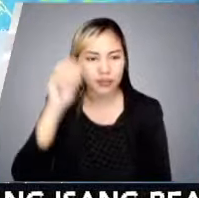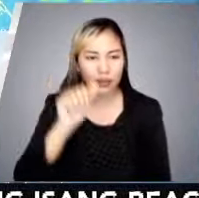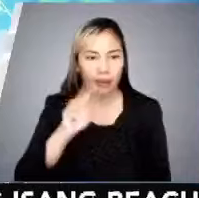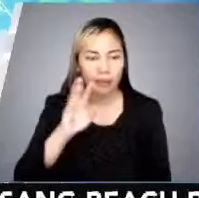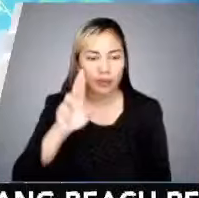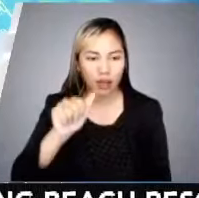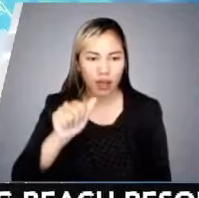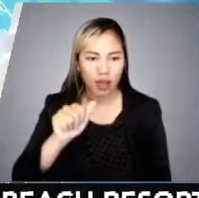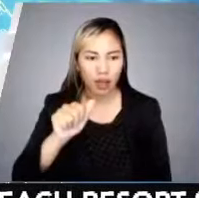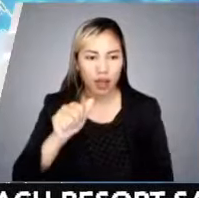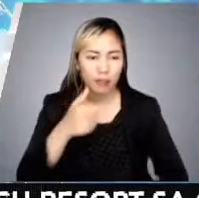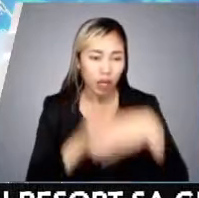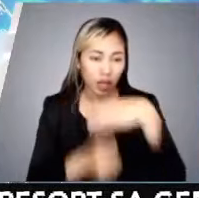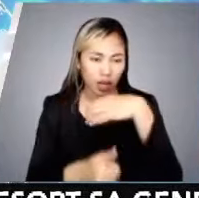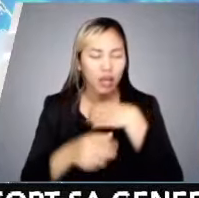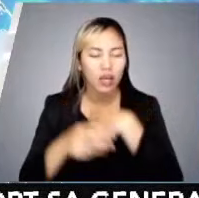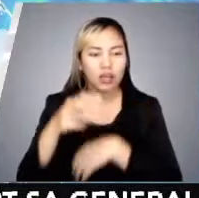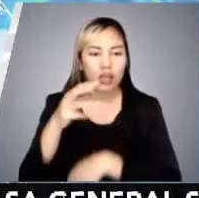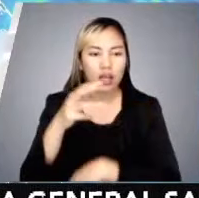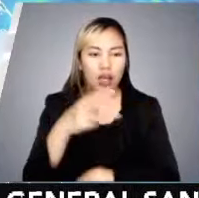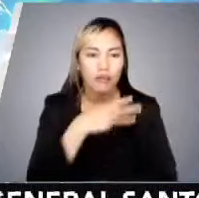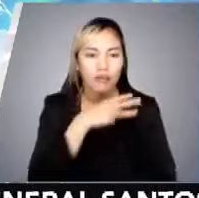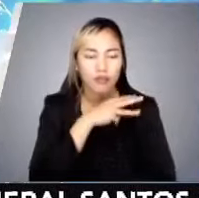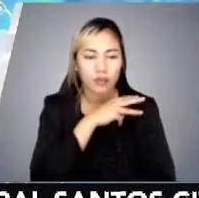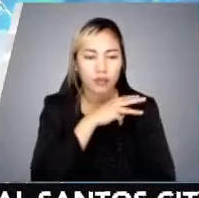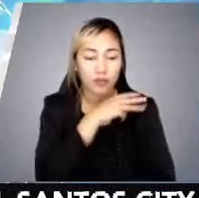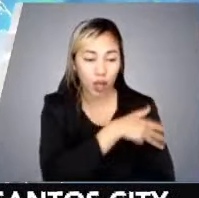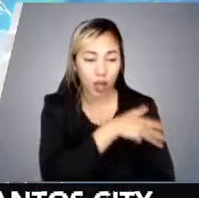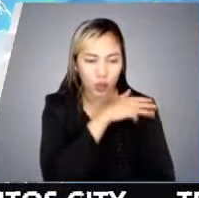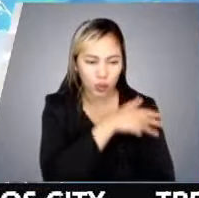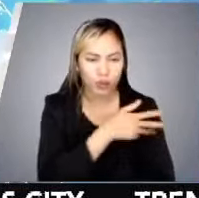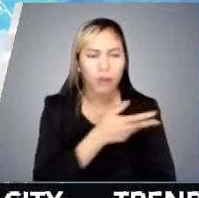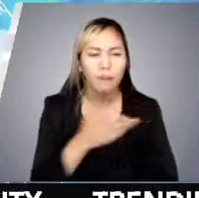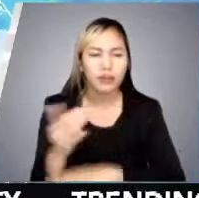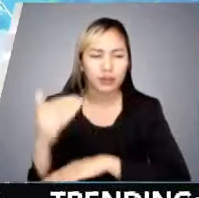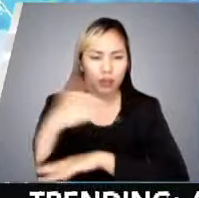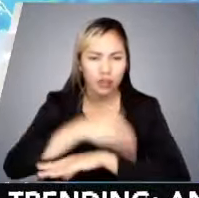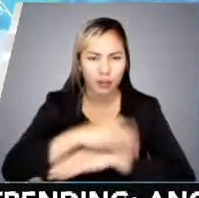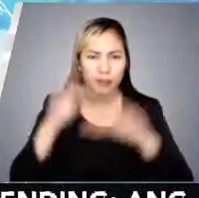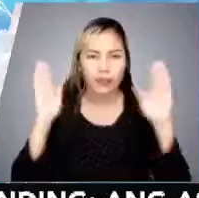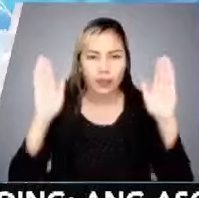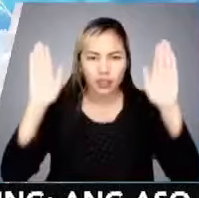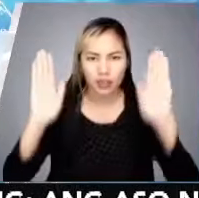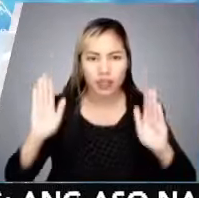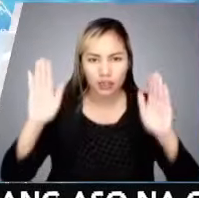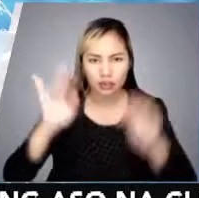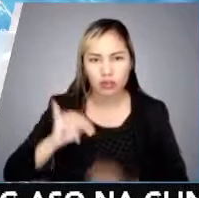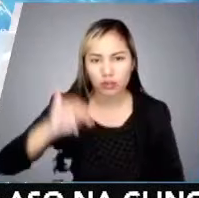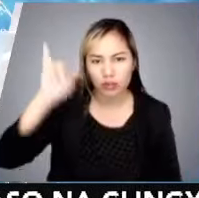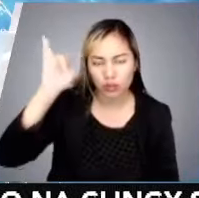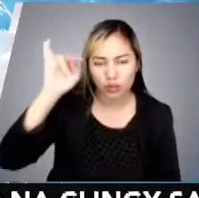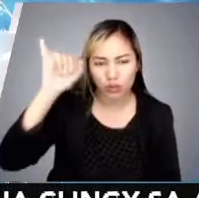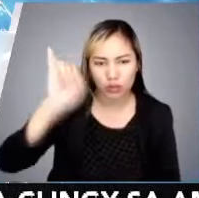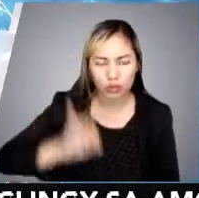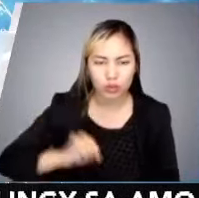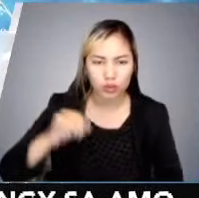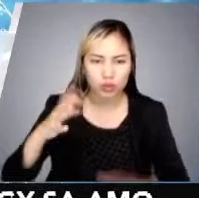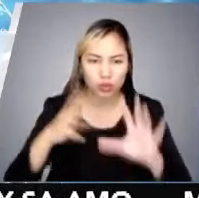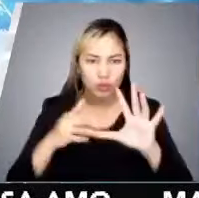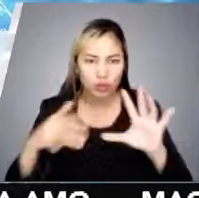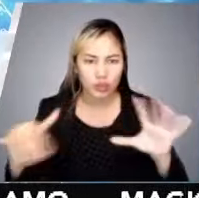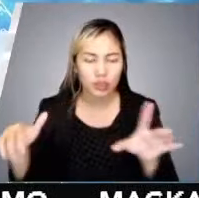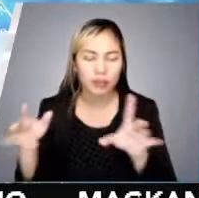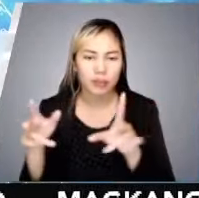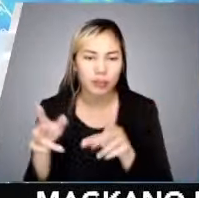Mountain Province, Benguet, Ilocos Provinces, La Union, Pangasinan, Zambales, Tarlac,